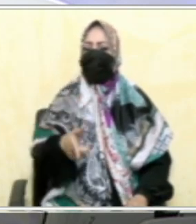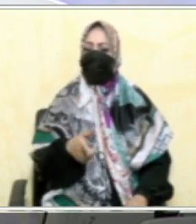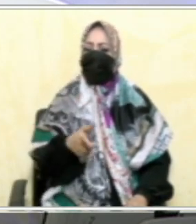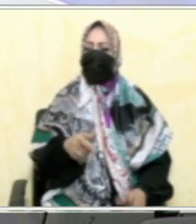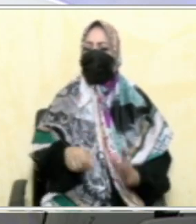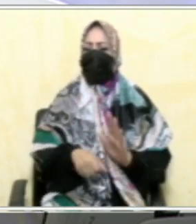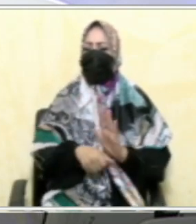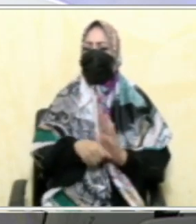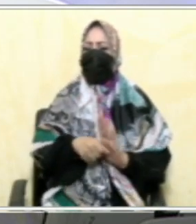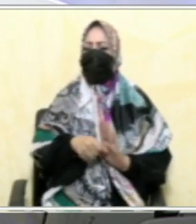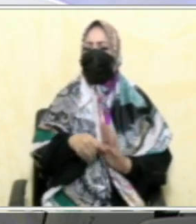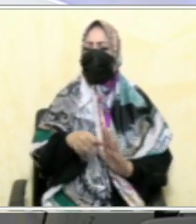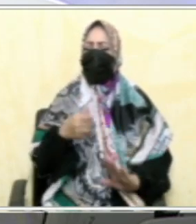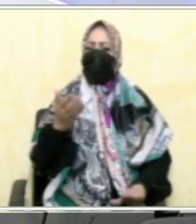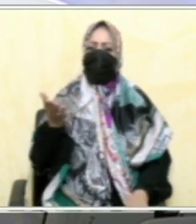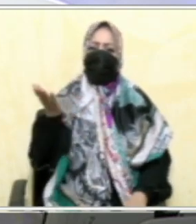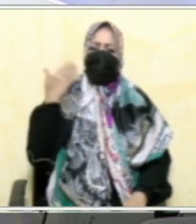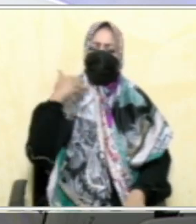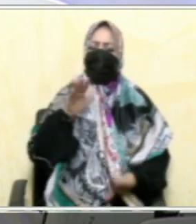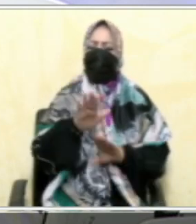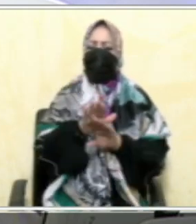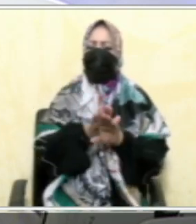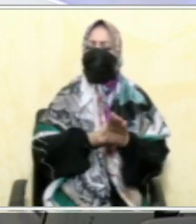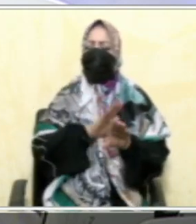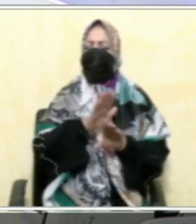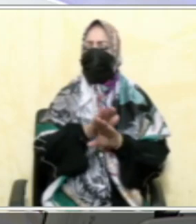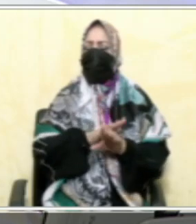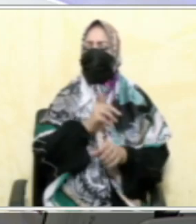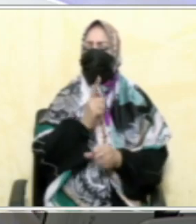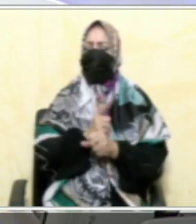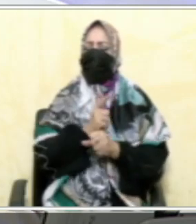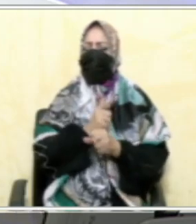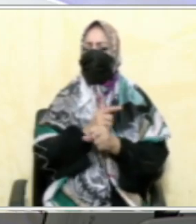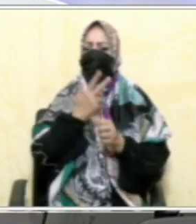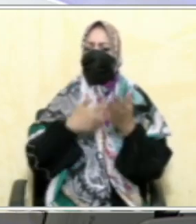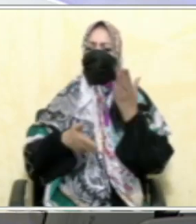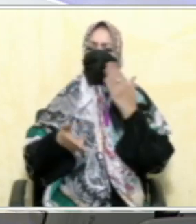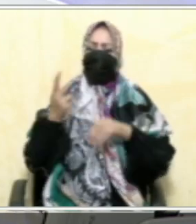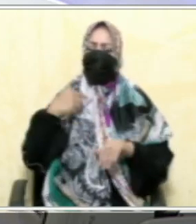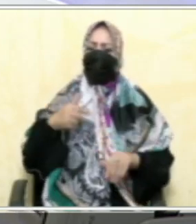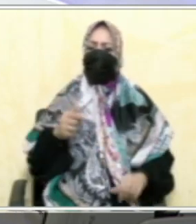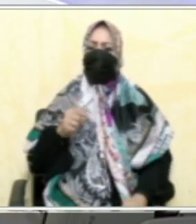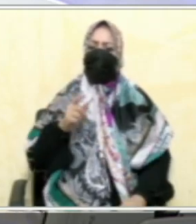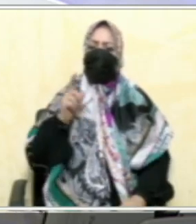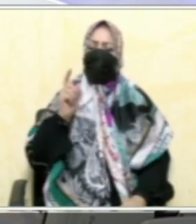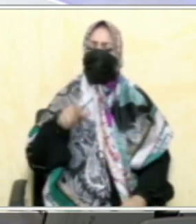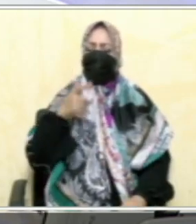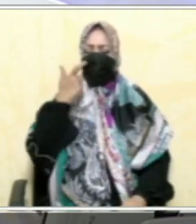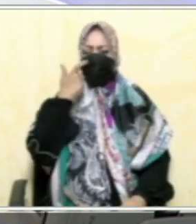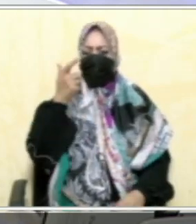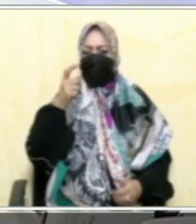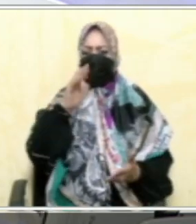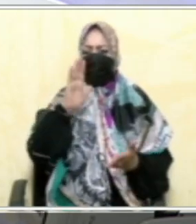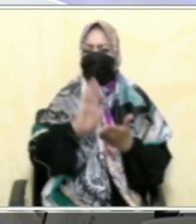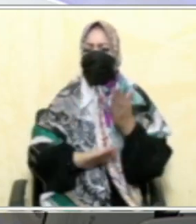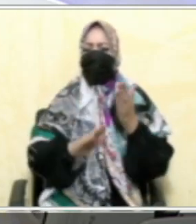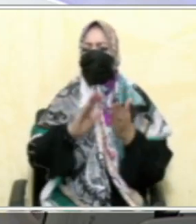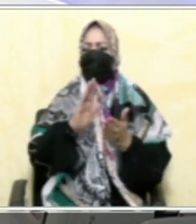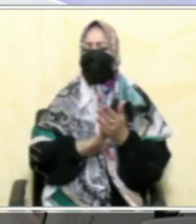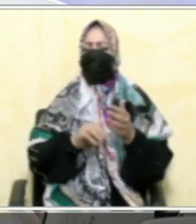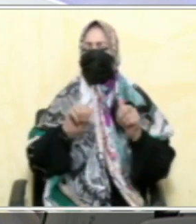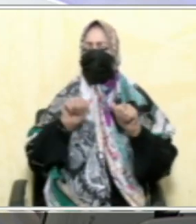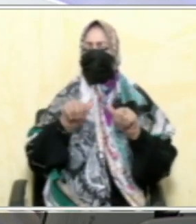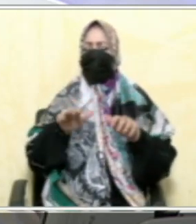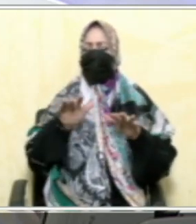أود التنبيه على أنه انتشر الآن انتشاراً مفضوحاً ظاهراً، أن اللي